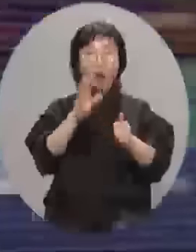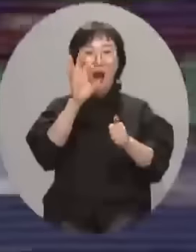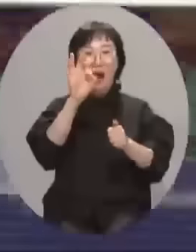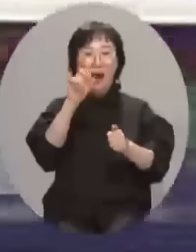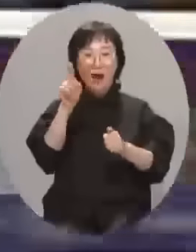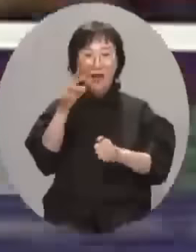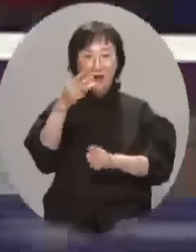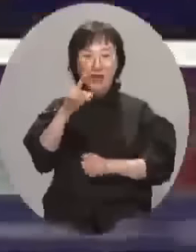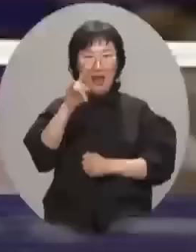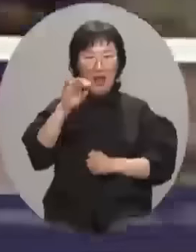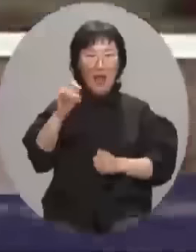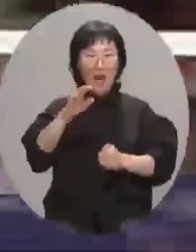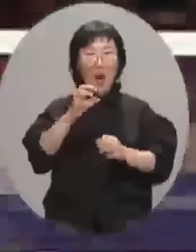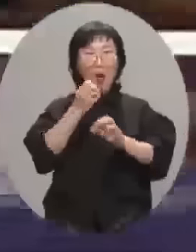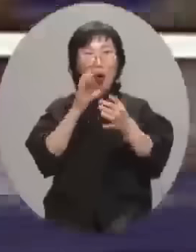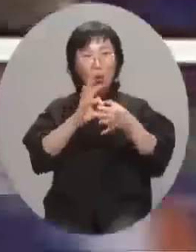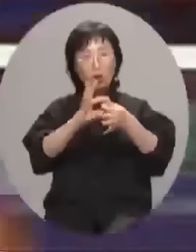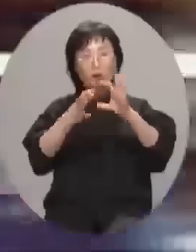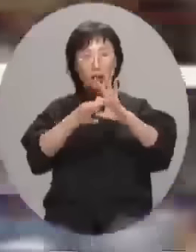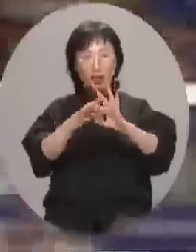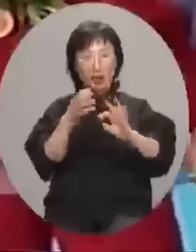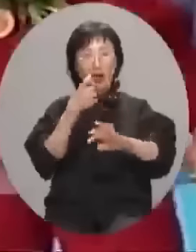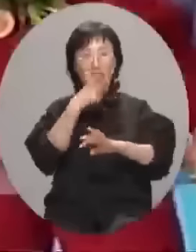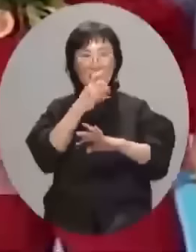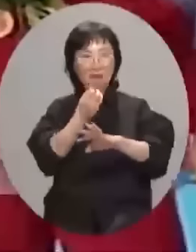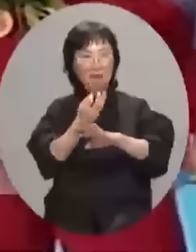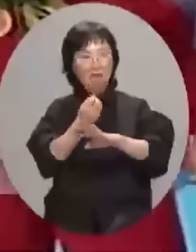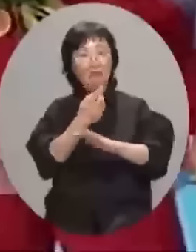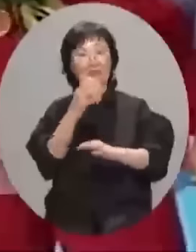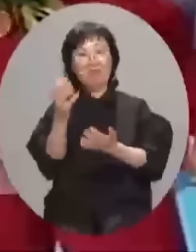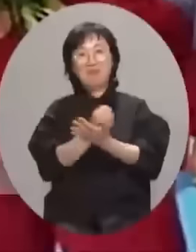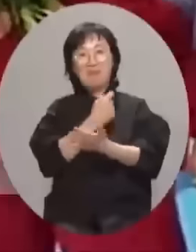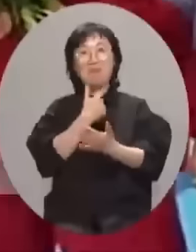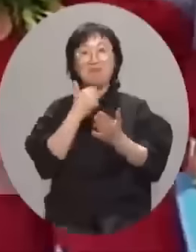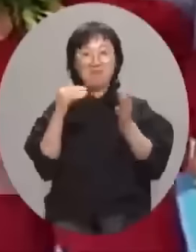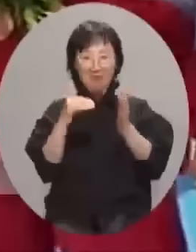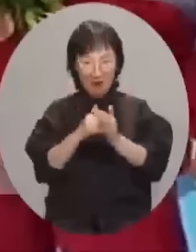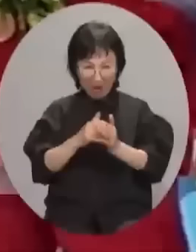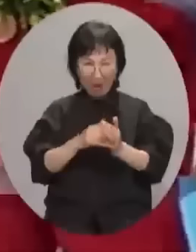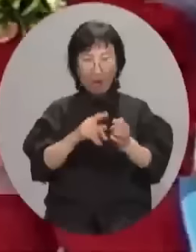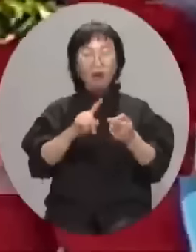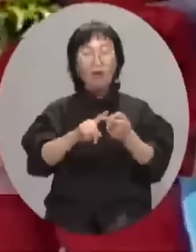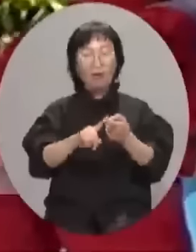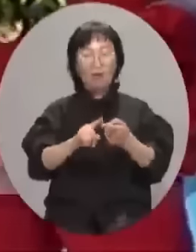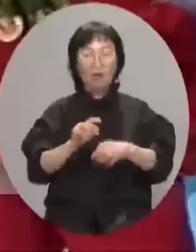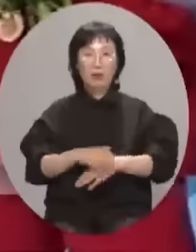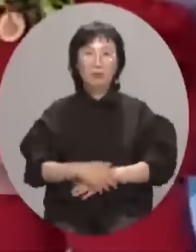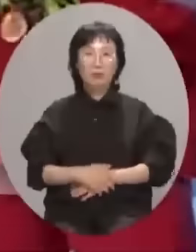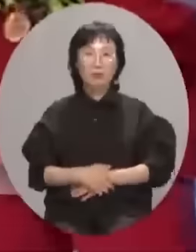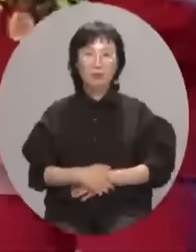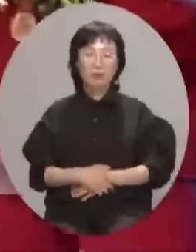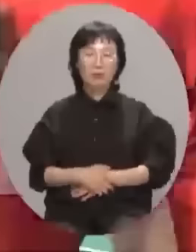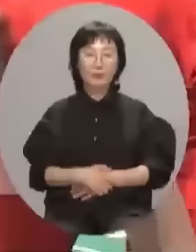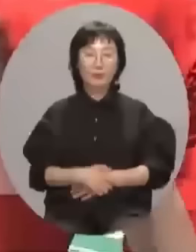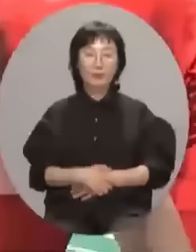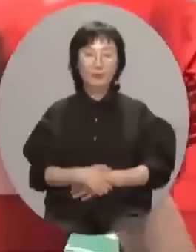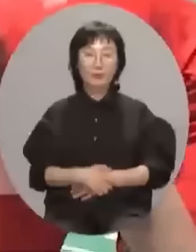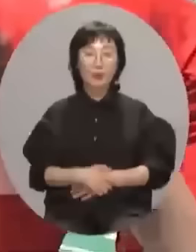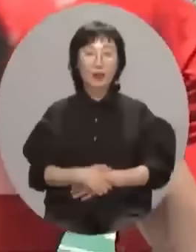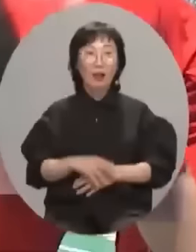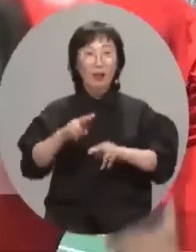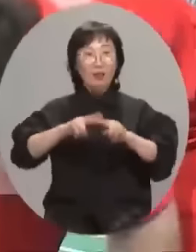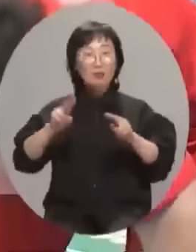금메달을 따내는 등 정상급 활약으로 세계 배드민턴 연맹 명예의 전당에 되기도 했습니다